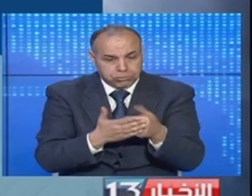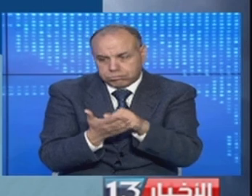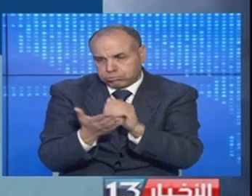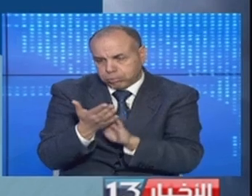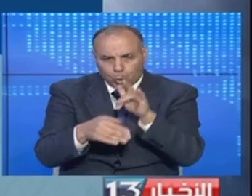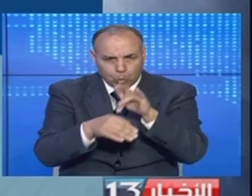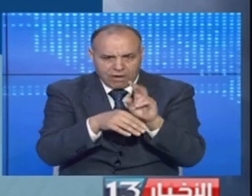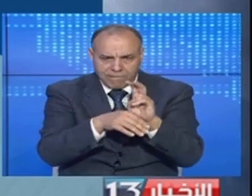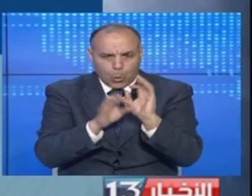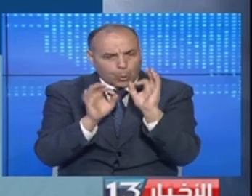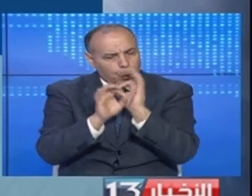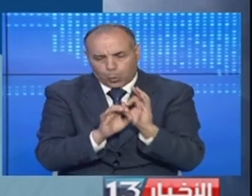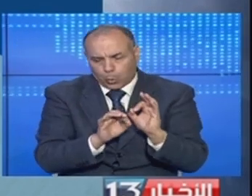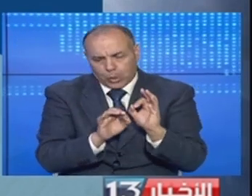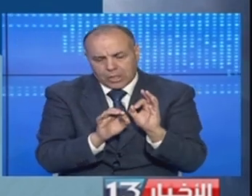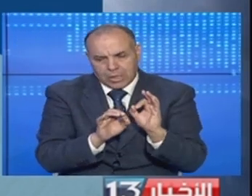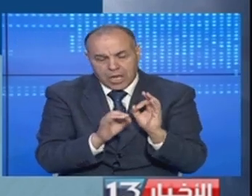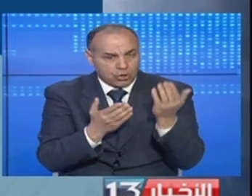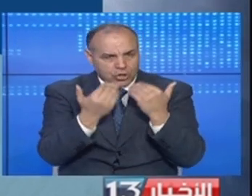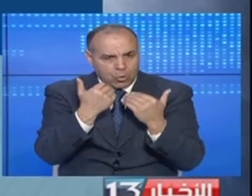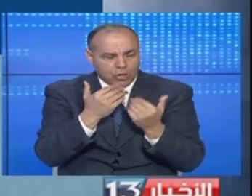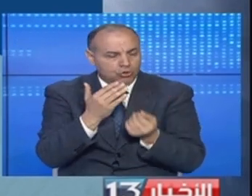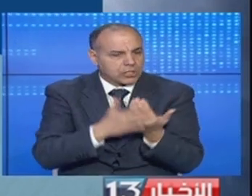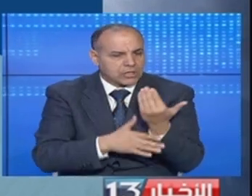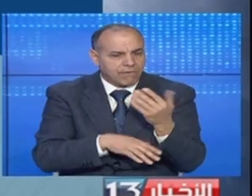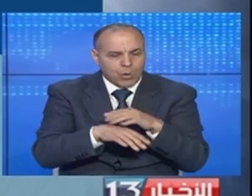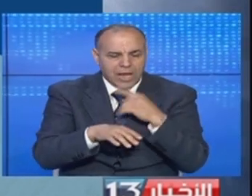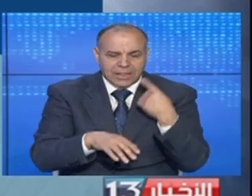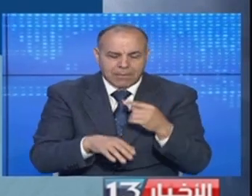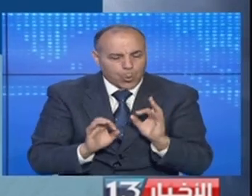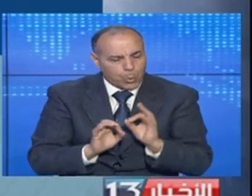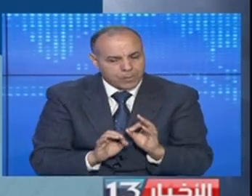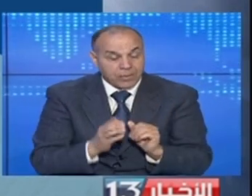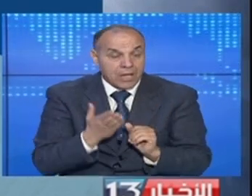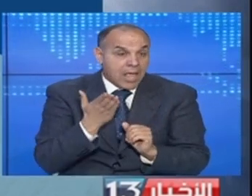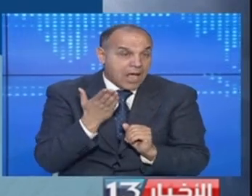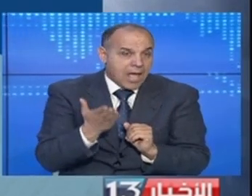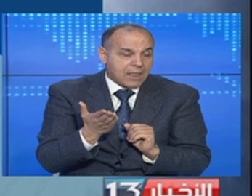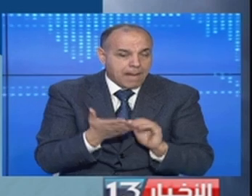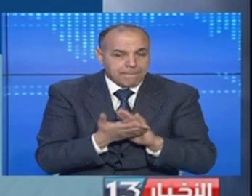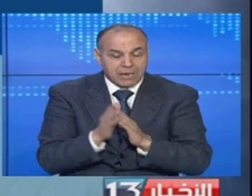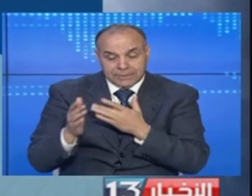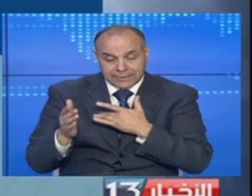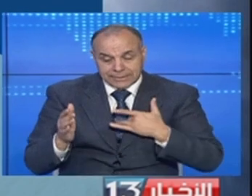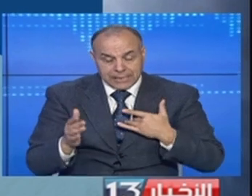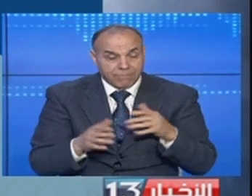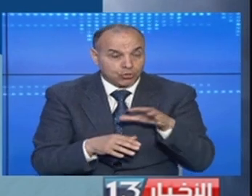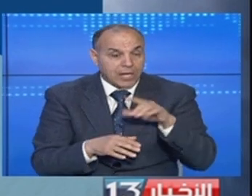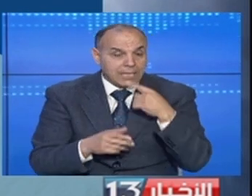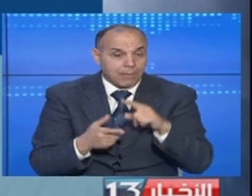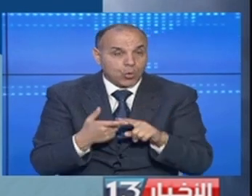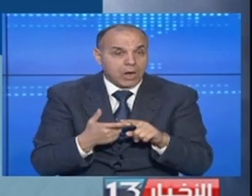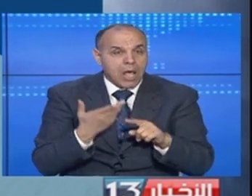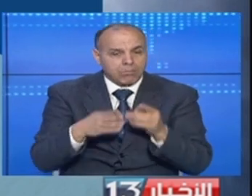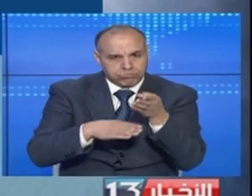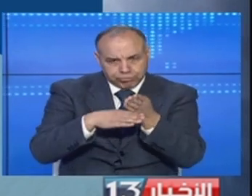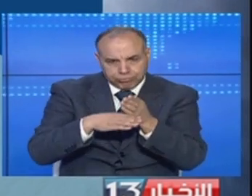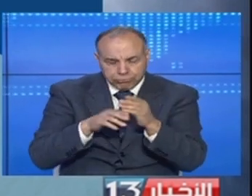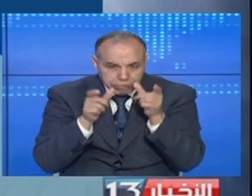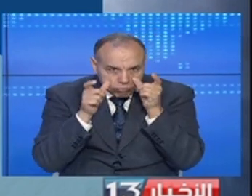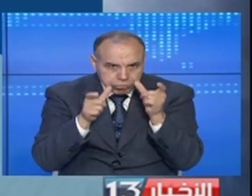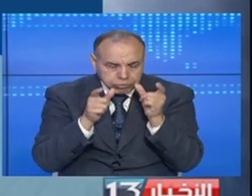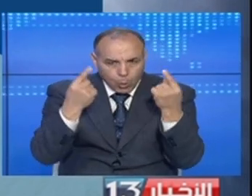اي اصابه بفيروس كورونا المستجد ولايه نابل قائلا ان المنظومه الصحيه بالجهه على اتم الاستعداد